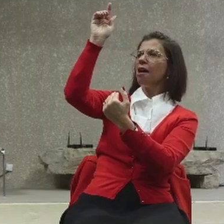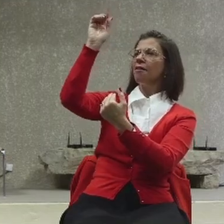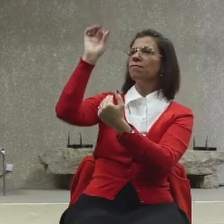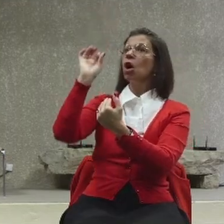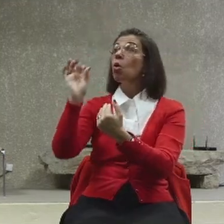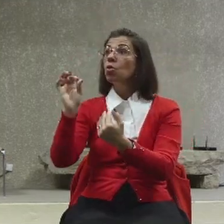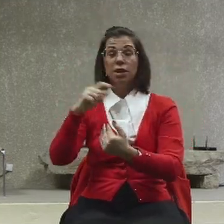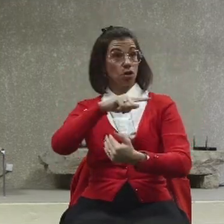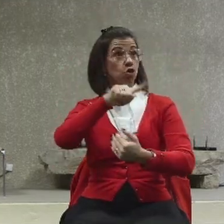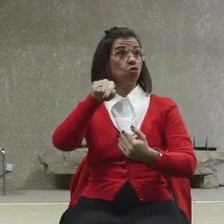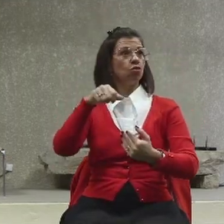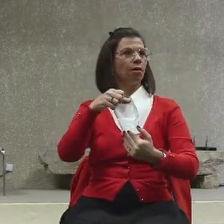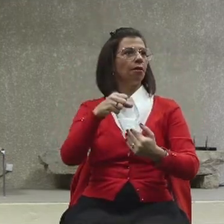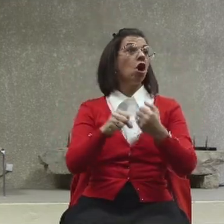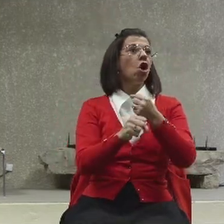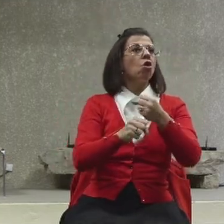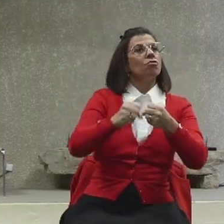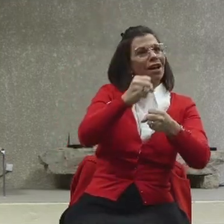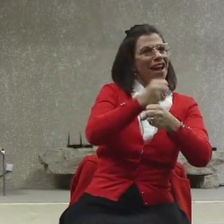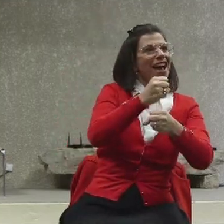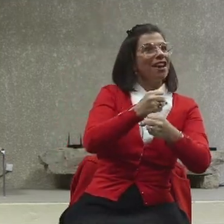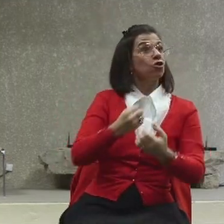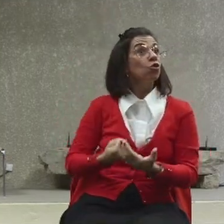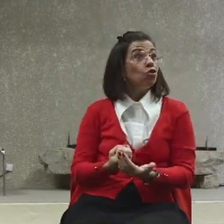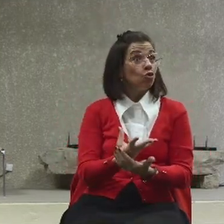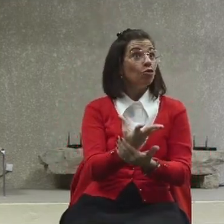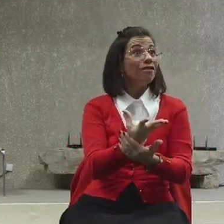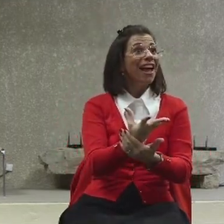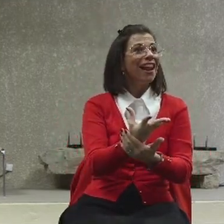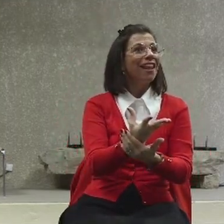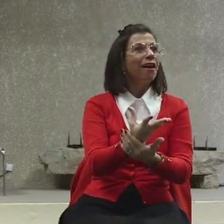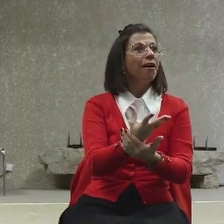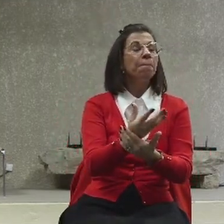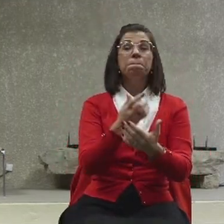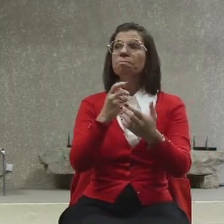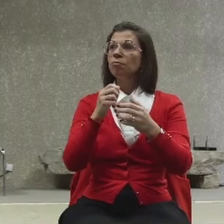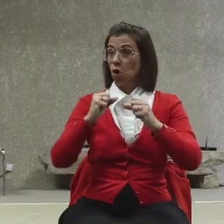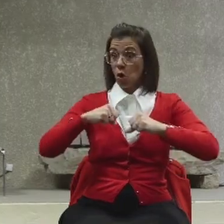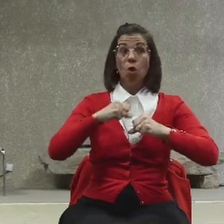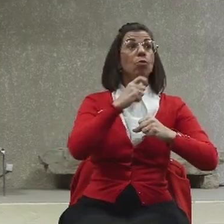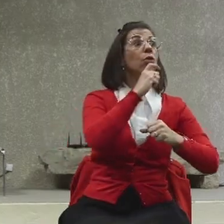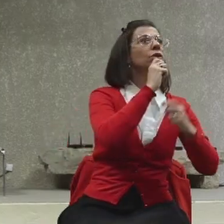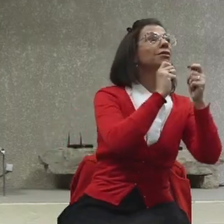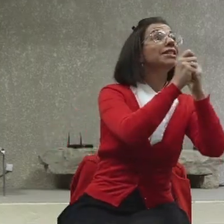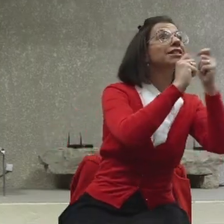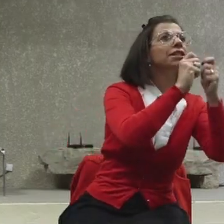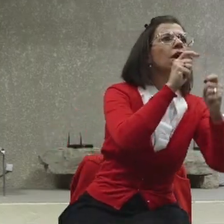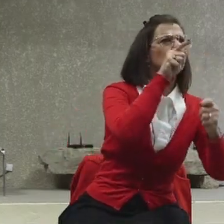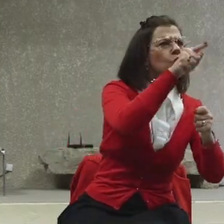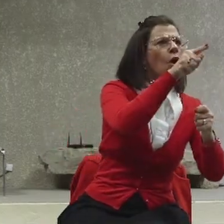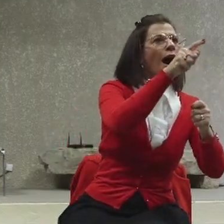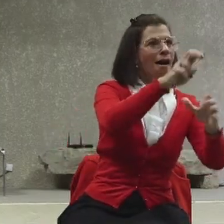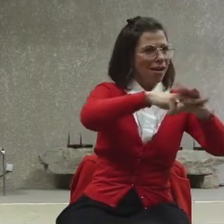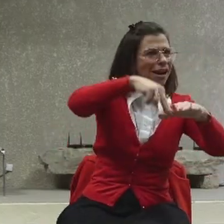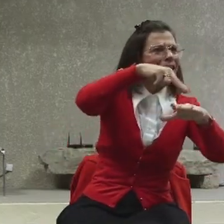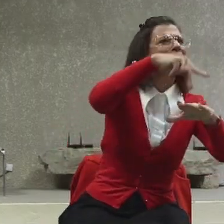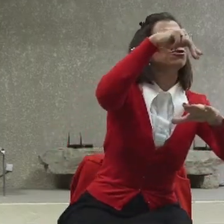au Seigneur Jésus et à la mort de Jésus et à sa résurrection, tu ressuscites avec